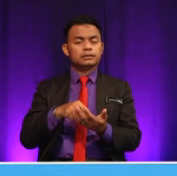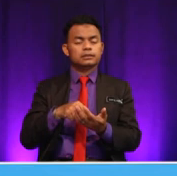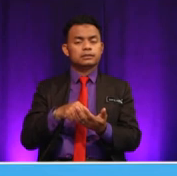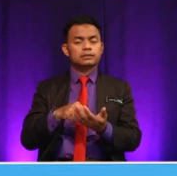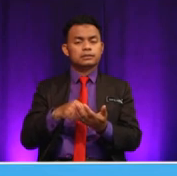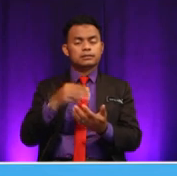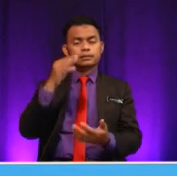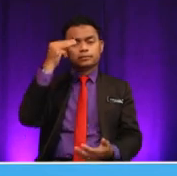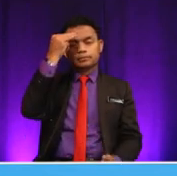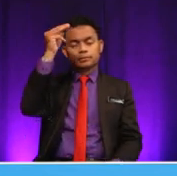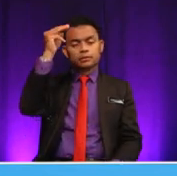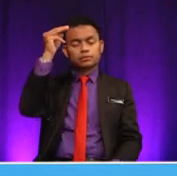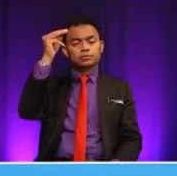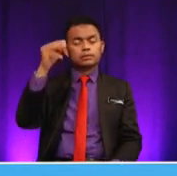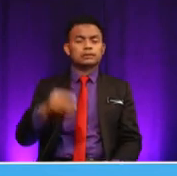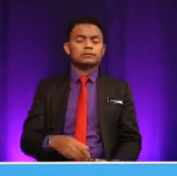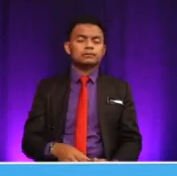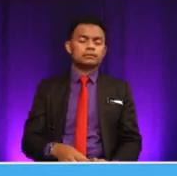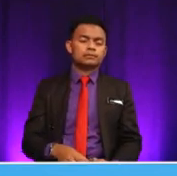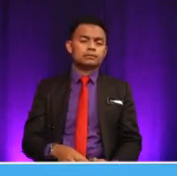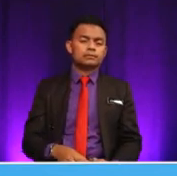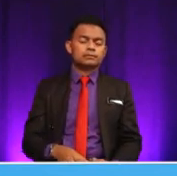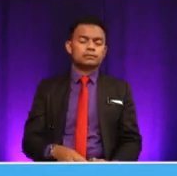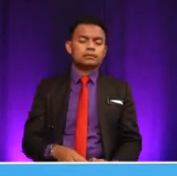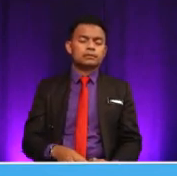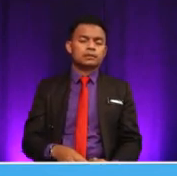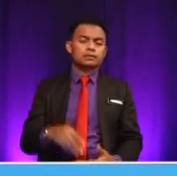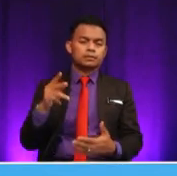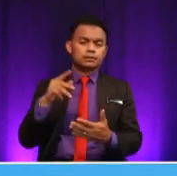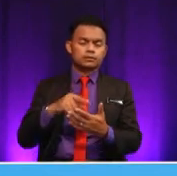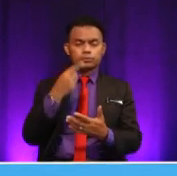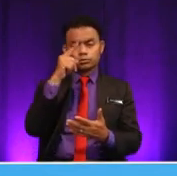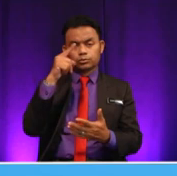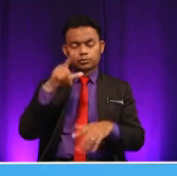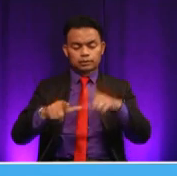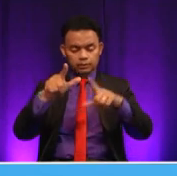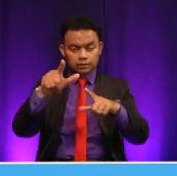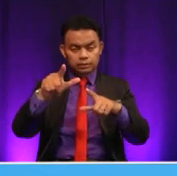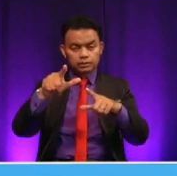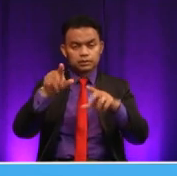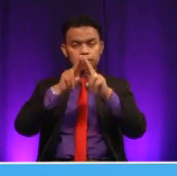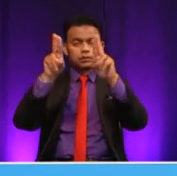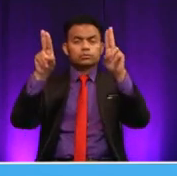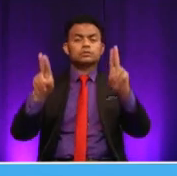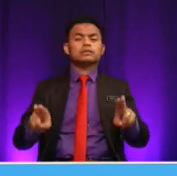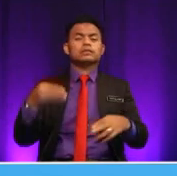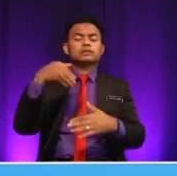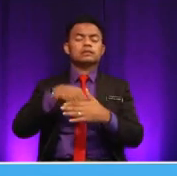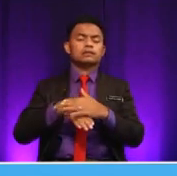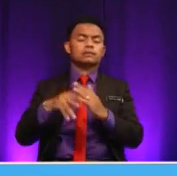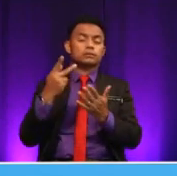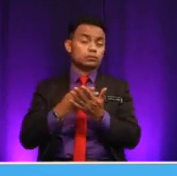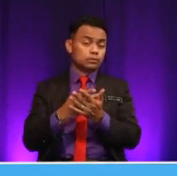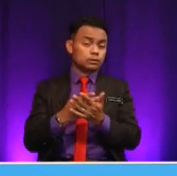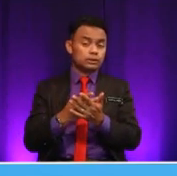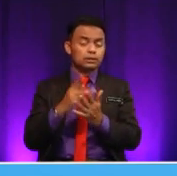prosedur ujian Sorry position menguji komponen kelajuan dalam kecerdasan fisika jadi soalnya Apakah